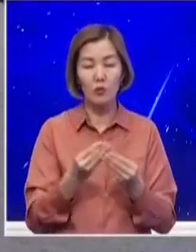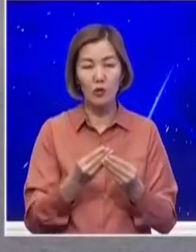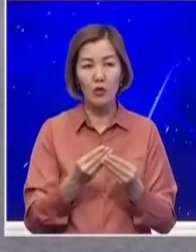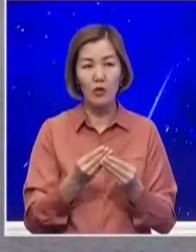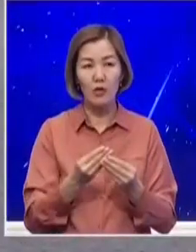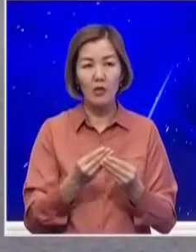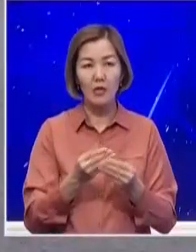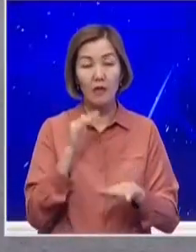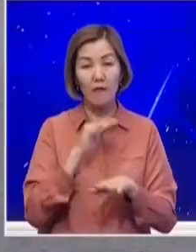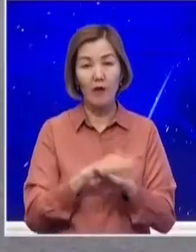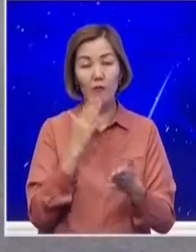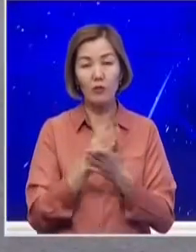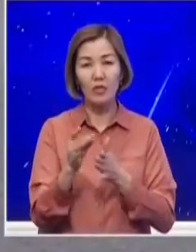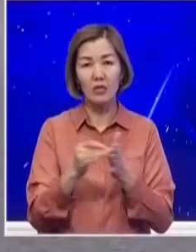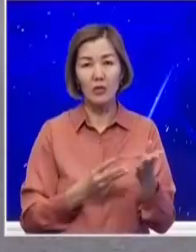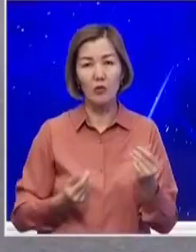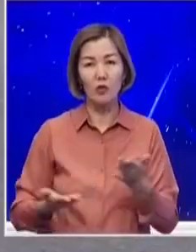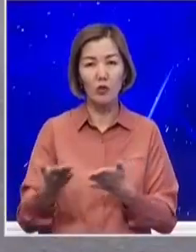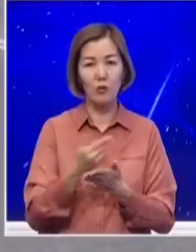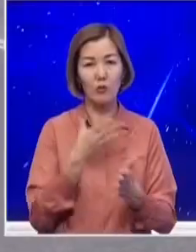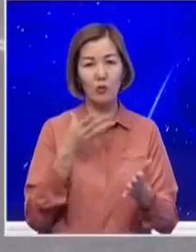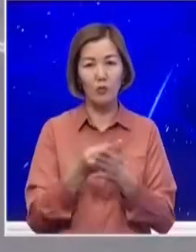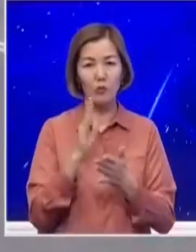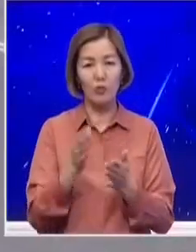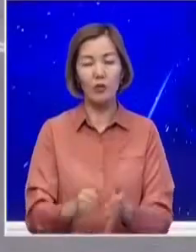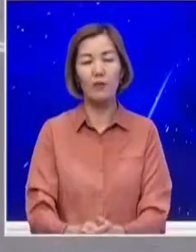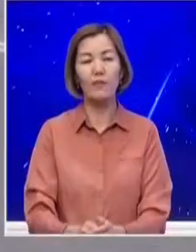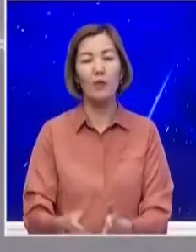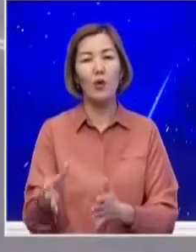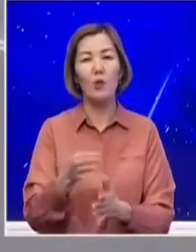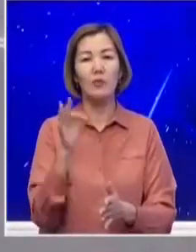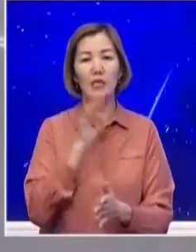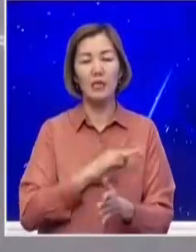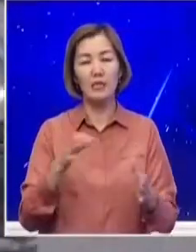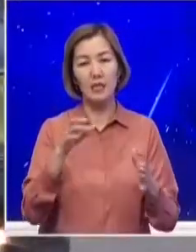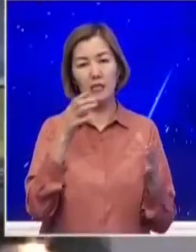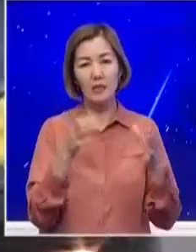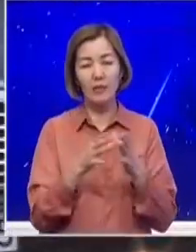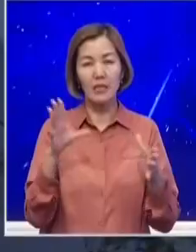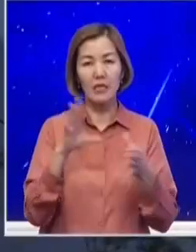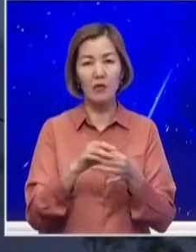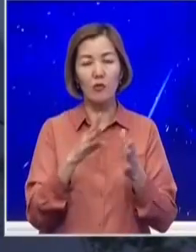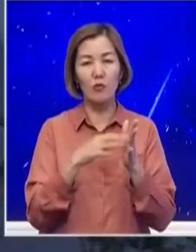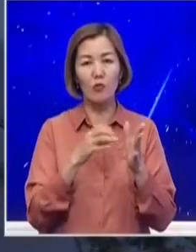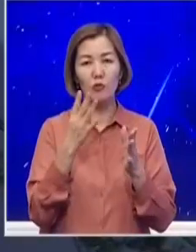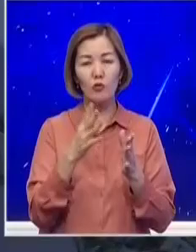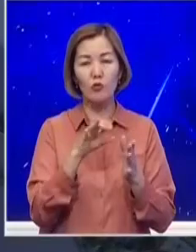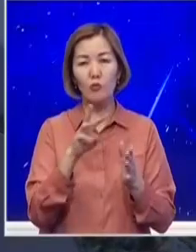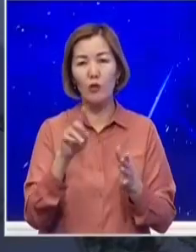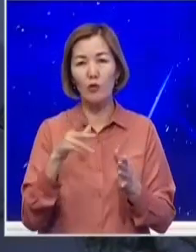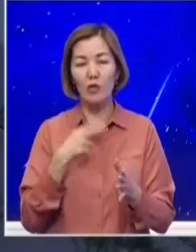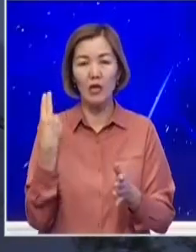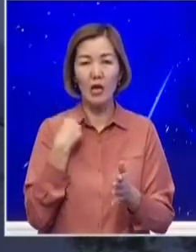өндіріс іс-шараларын ұйымдастырып жатырмыз бірлескен. Облыстық кірістер департаментінің тіркеуінде 904 миллион теңгеге